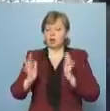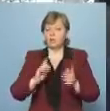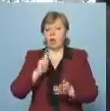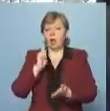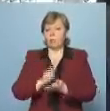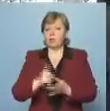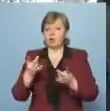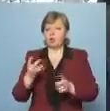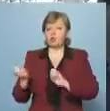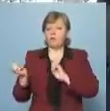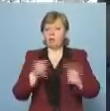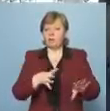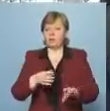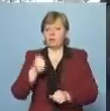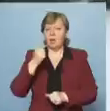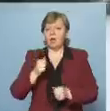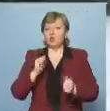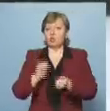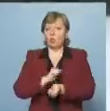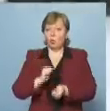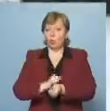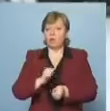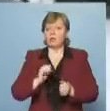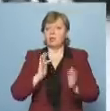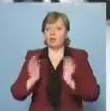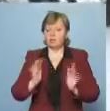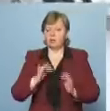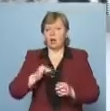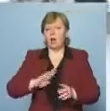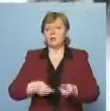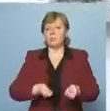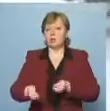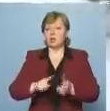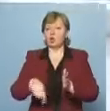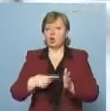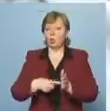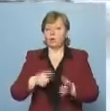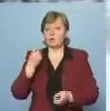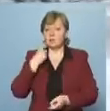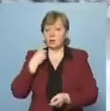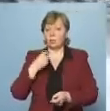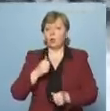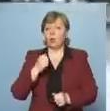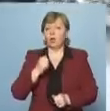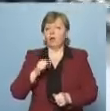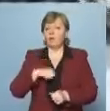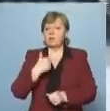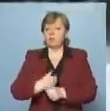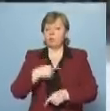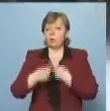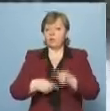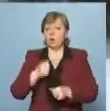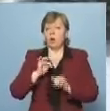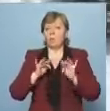вывозка древесины с применением техники тяжелой. Администрация города делает упор, что проведены работы по освещению